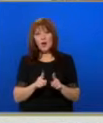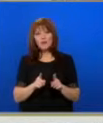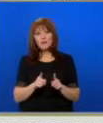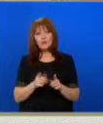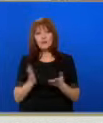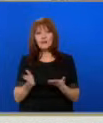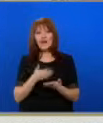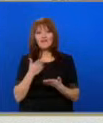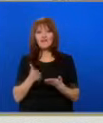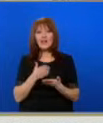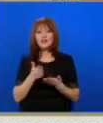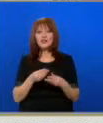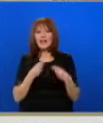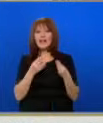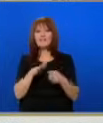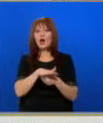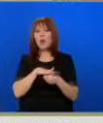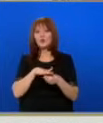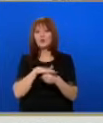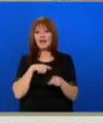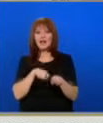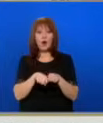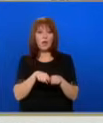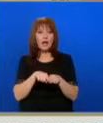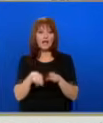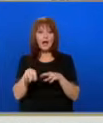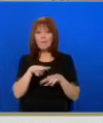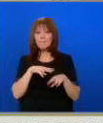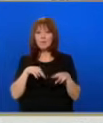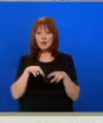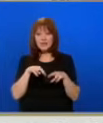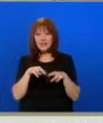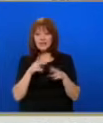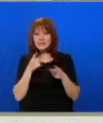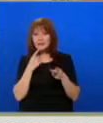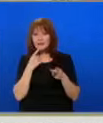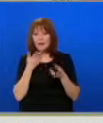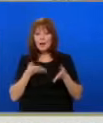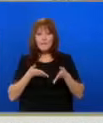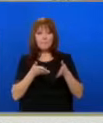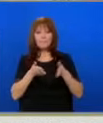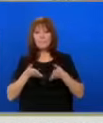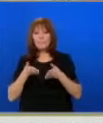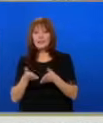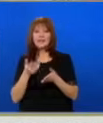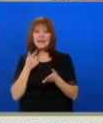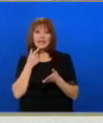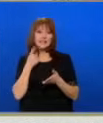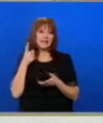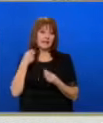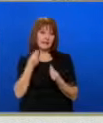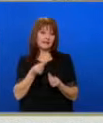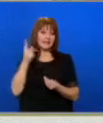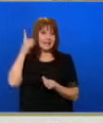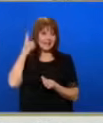наистина така е дало основание на колегите да потърсят, макар и индиректни пътища, за това да